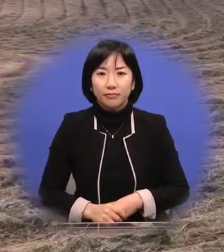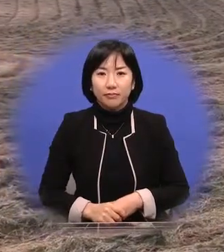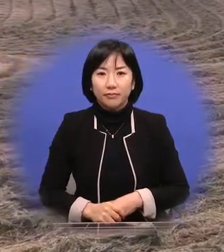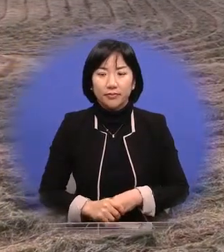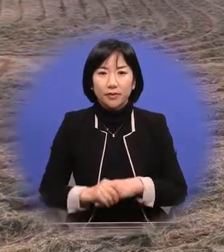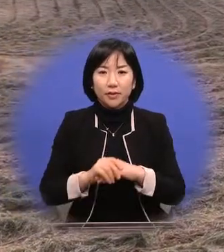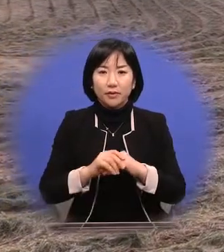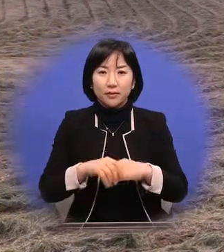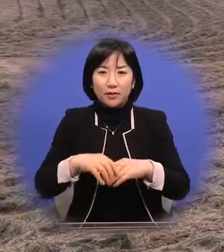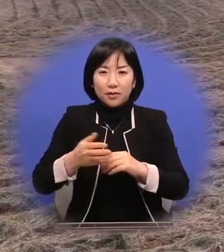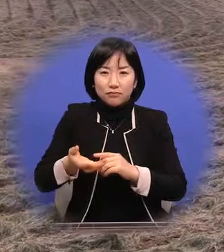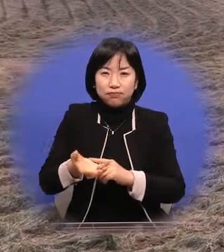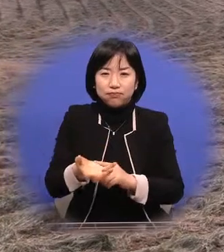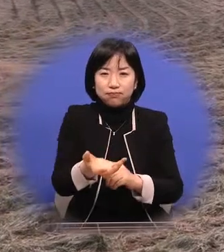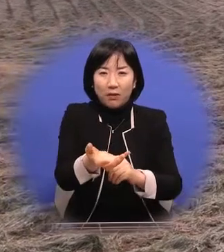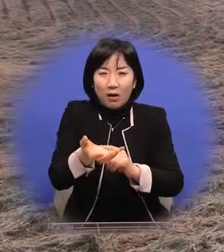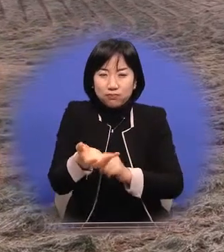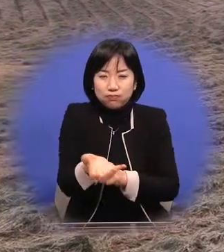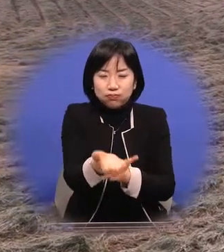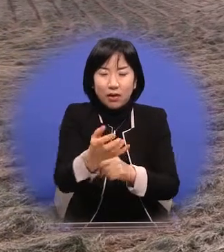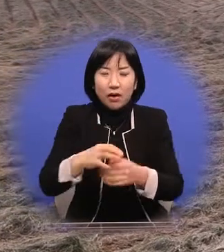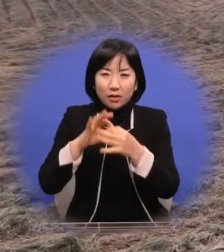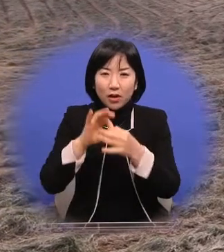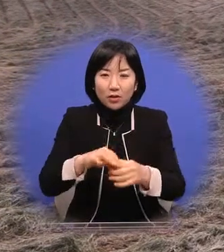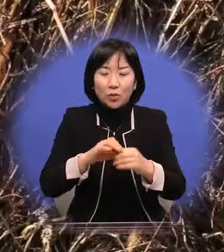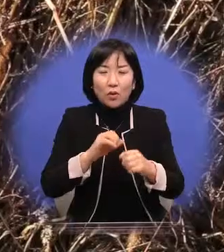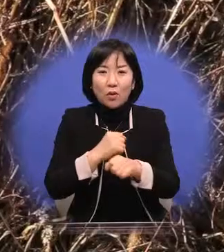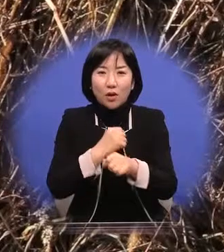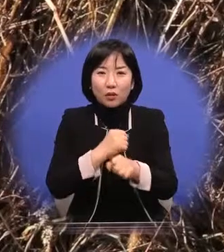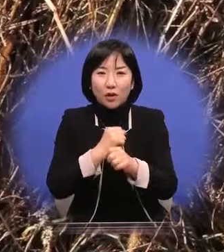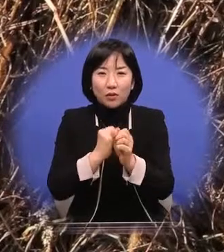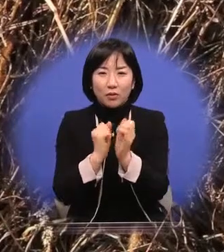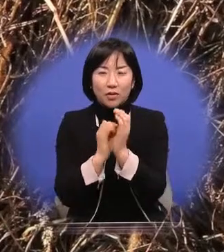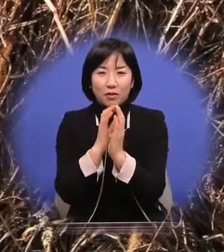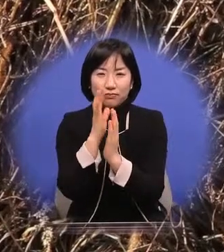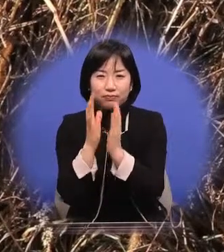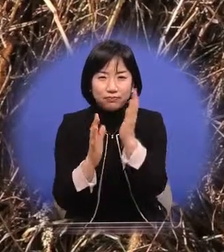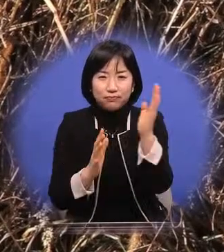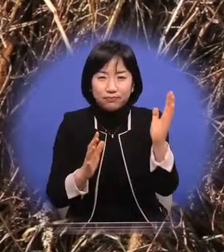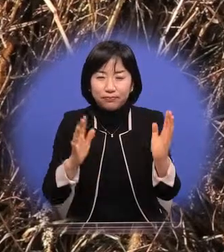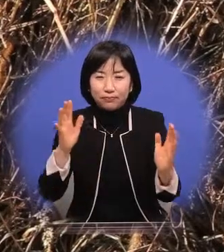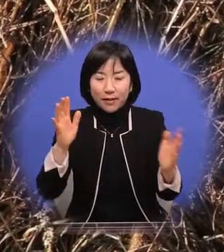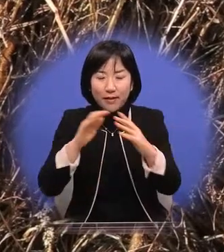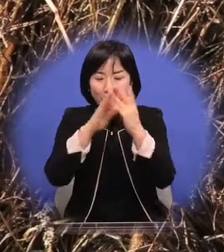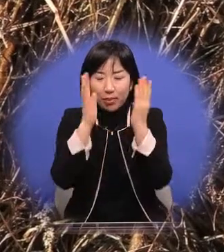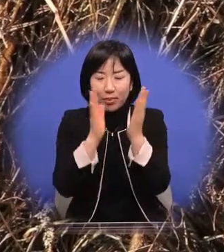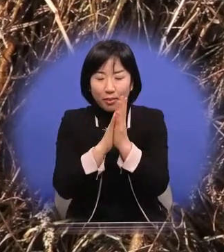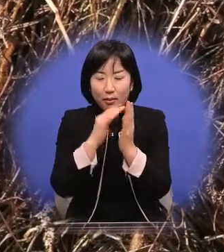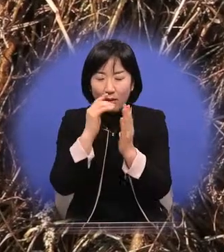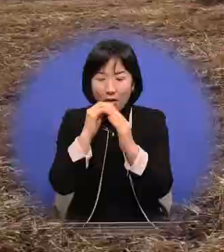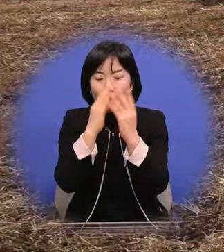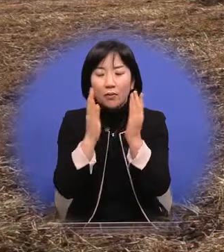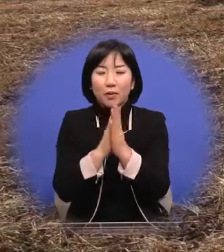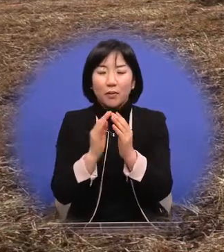트랙터가 쉴 새 없이 움직이고 거대한 건초더미가 수직간에 하얀 비늘로 포장됩니다.